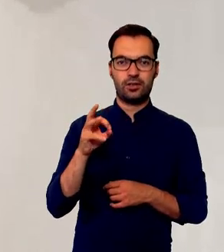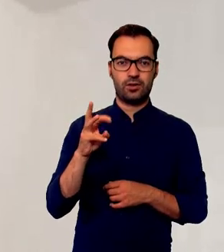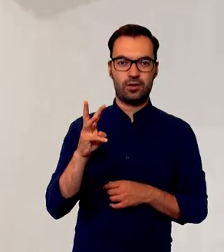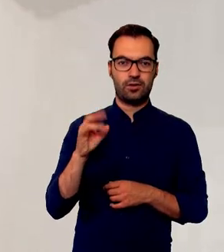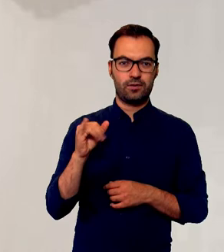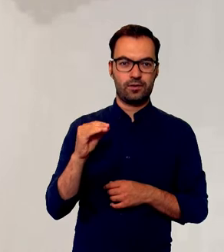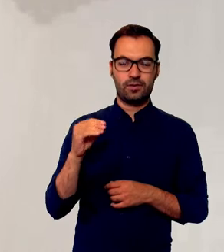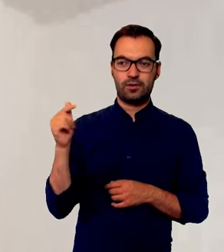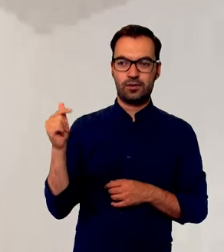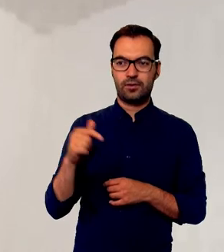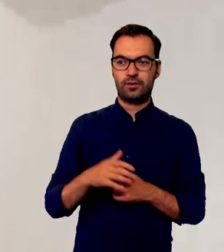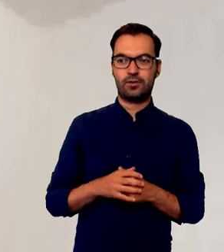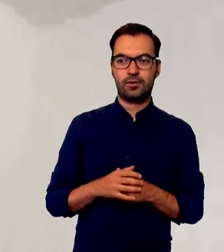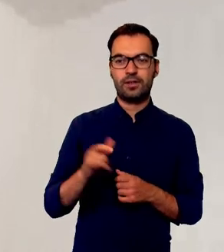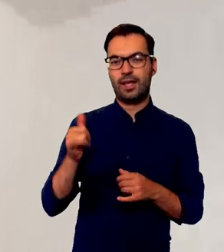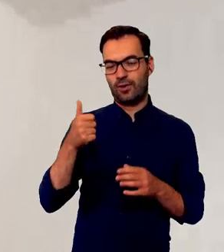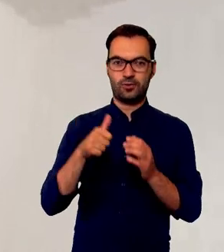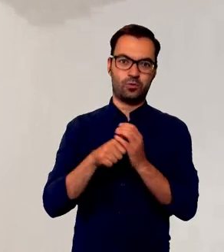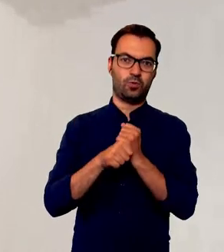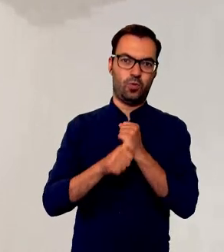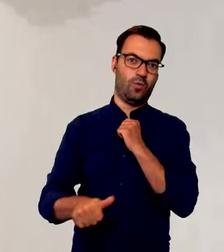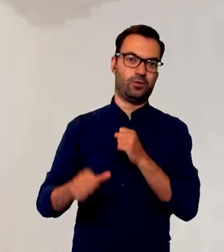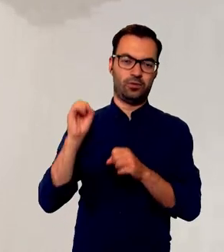użyć tego. W stercie gówna